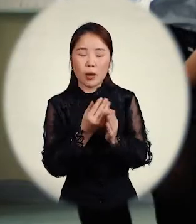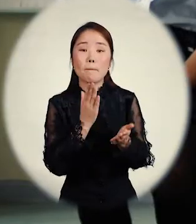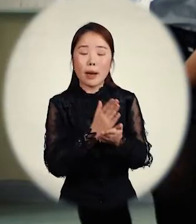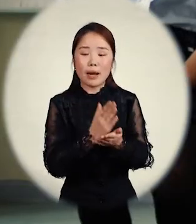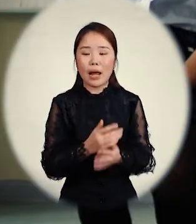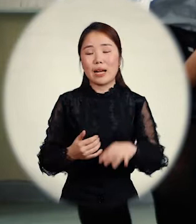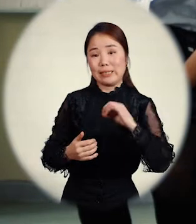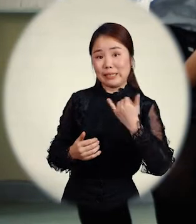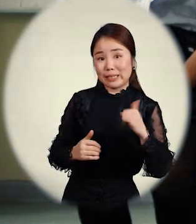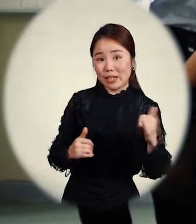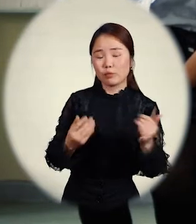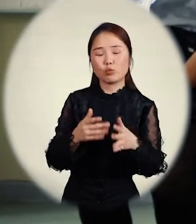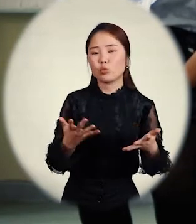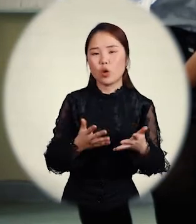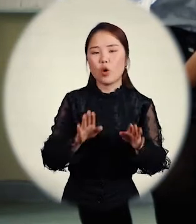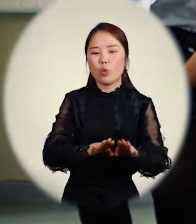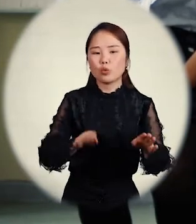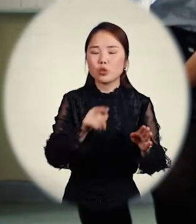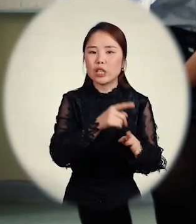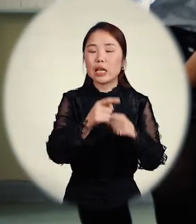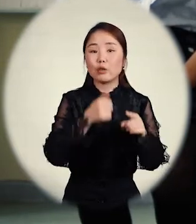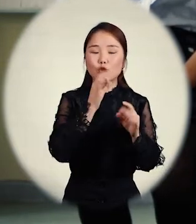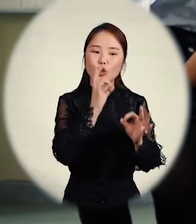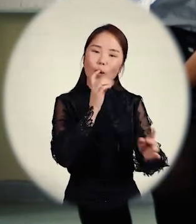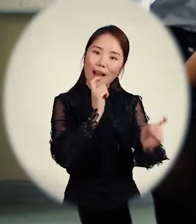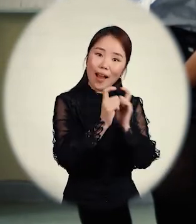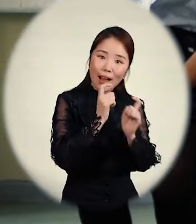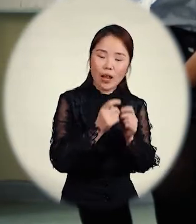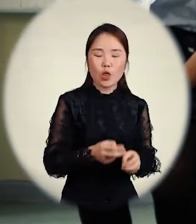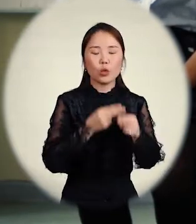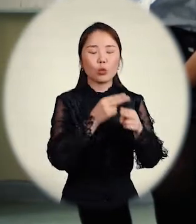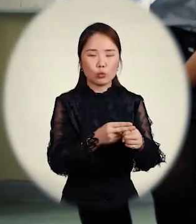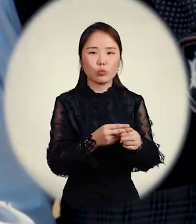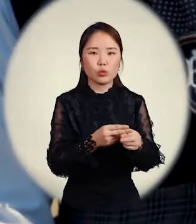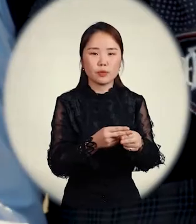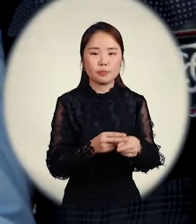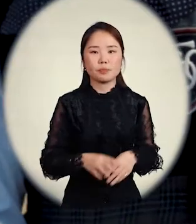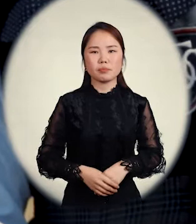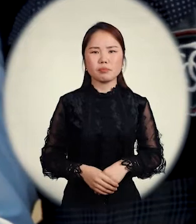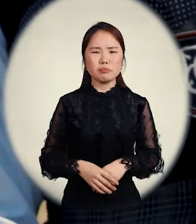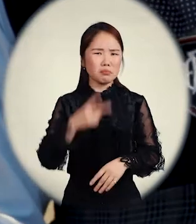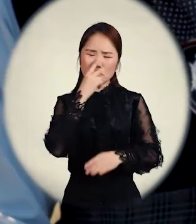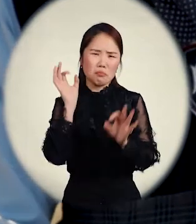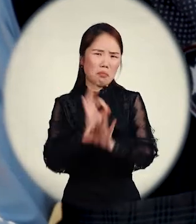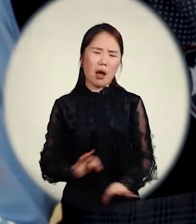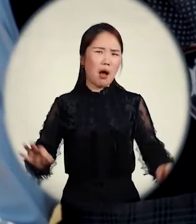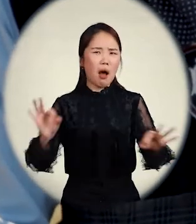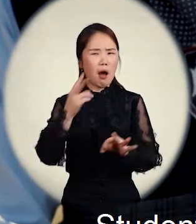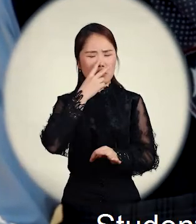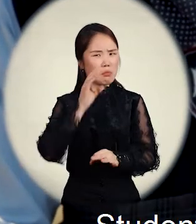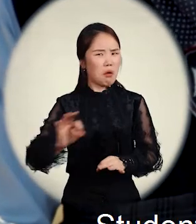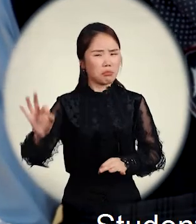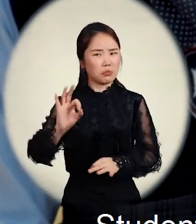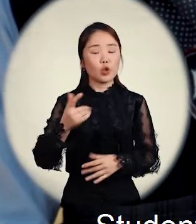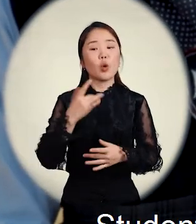Харин зарим хүмүүсд нь болохоор ингээл илдэг харилцаа ер нь туслахыг тийм боддог. Бараг л анзаар. Бараг л анзаар гэхгүй юу.